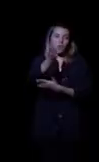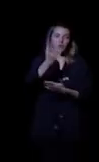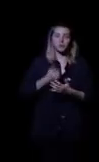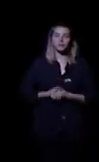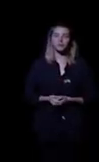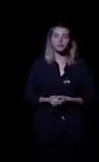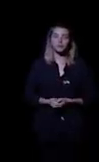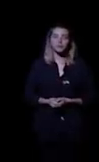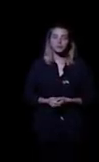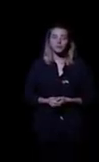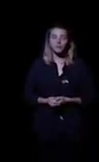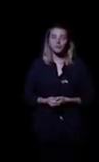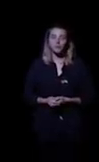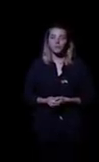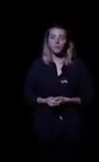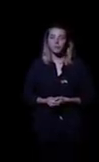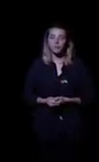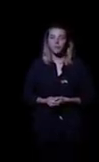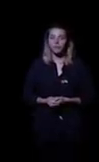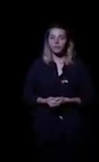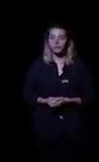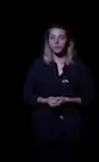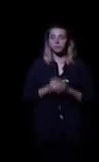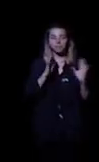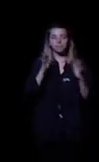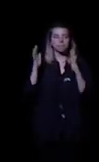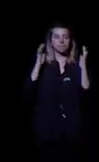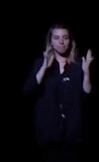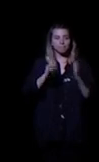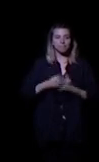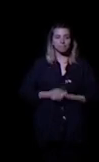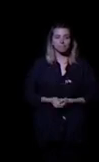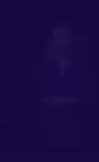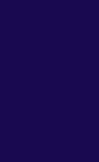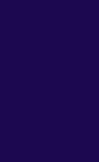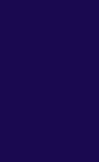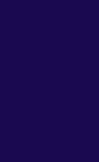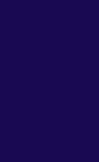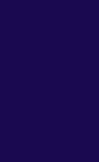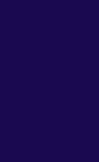Merci.